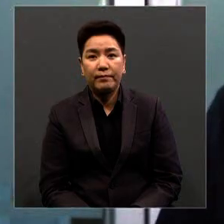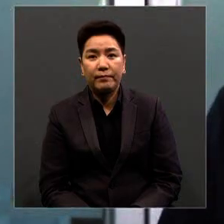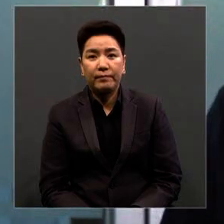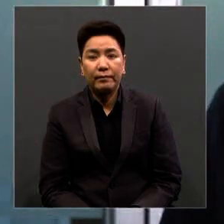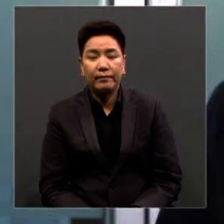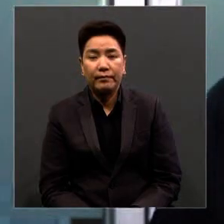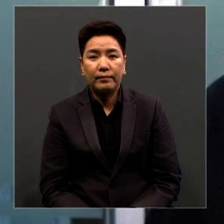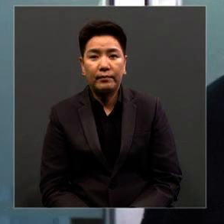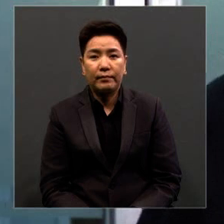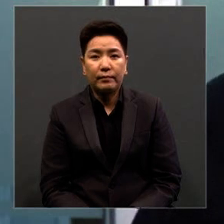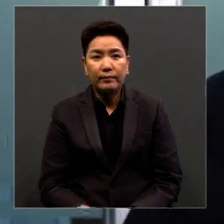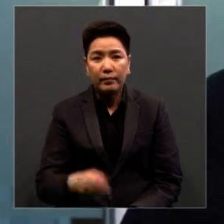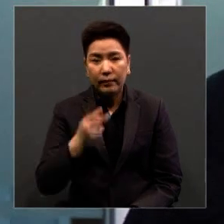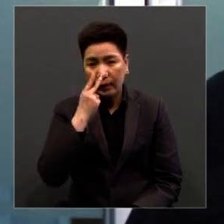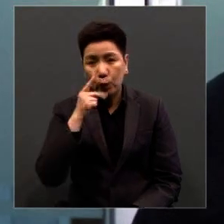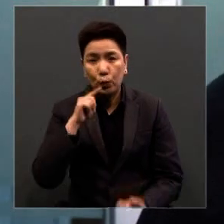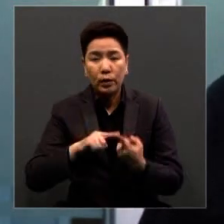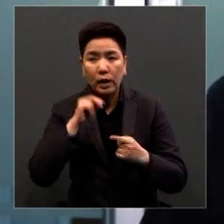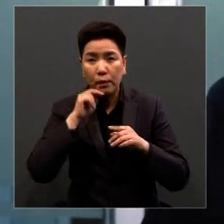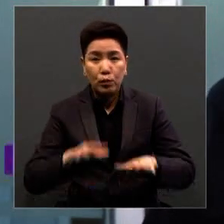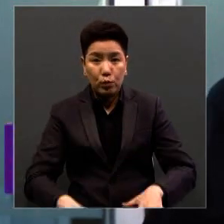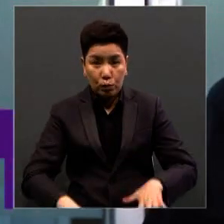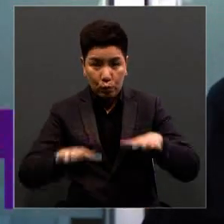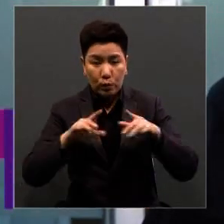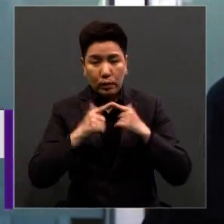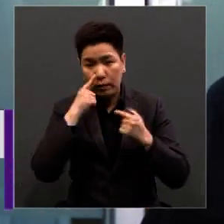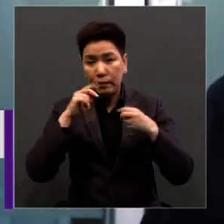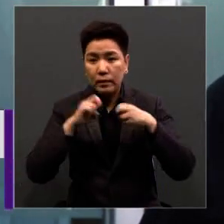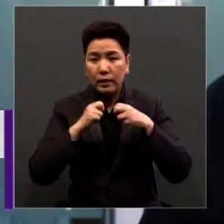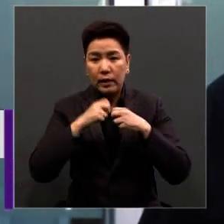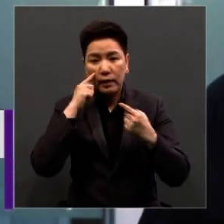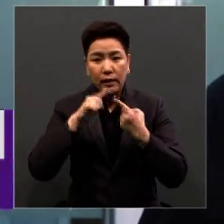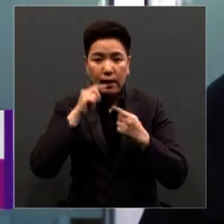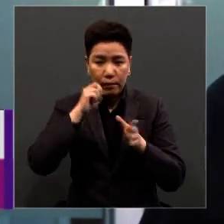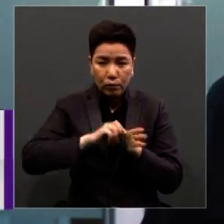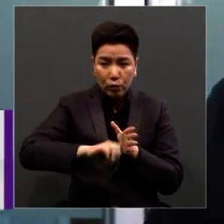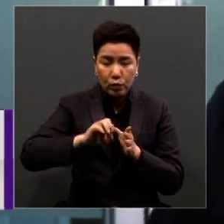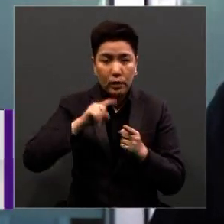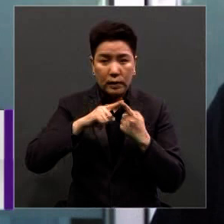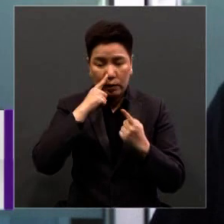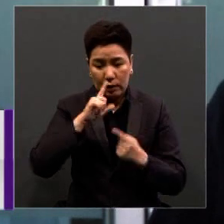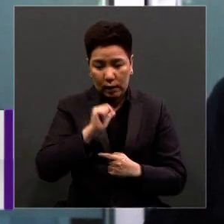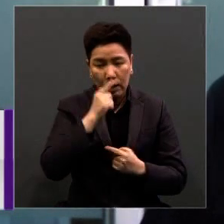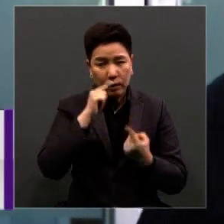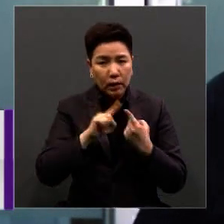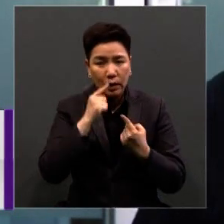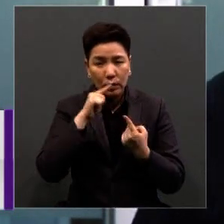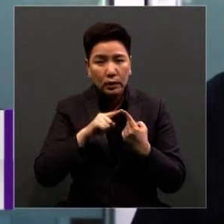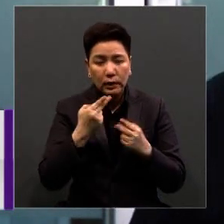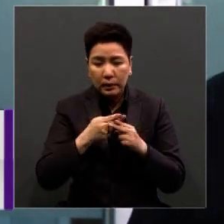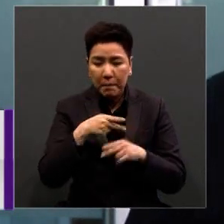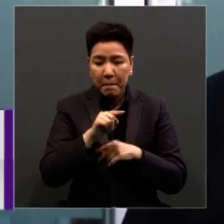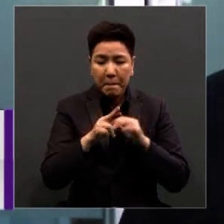แล้วจะเห็นว่ายิ่งช่วงน้ำท่วมเนี่ยก็จะมีปัญหาในแง่ของการระบายน้ำออกเพราะว่ากองหลักก็คือคลองคลอง